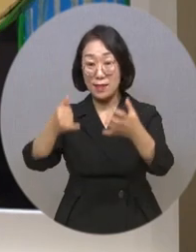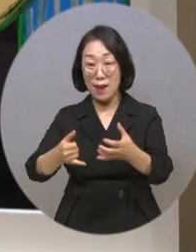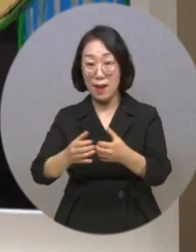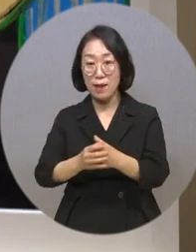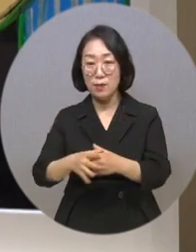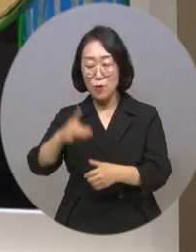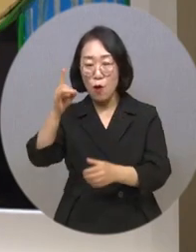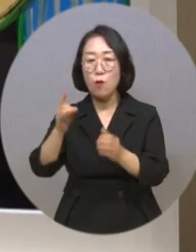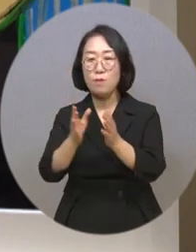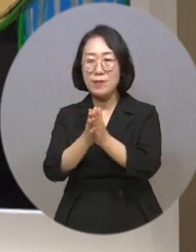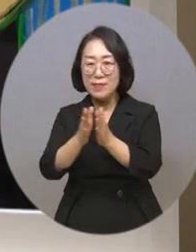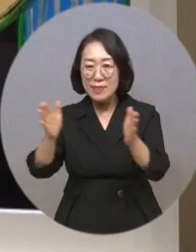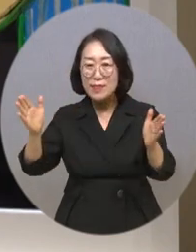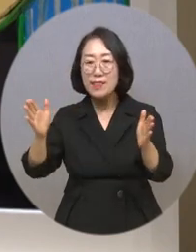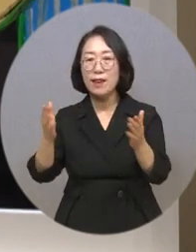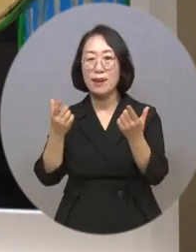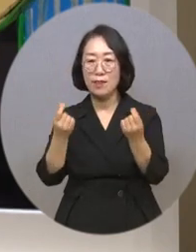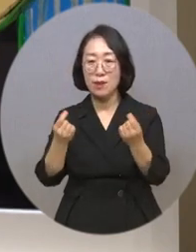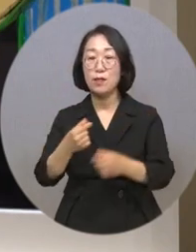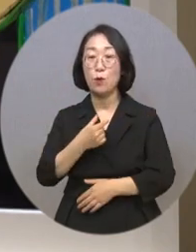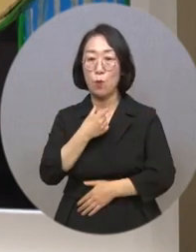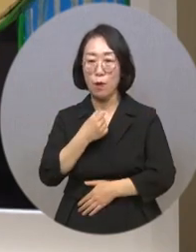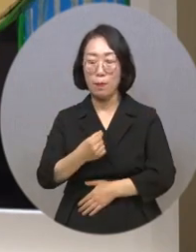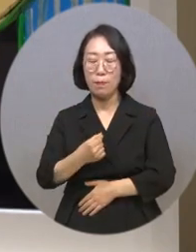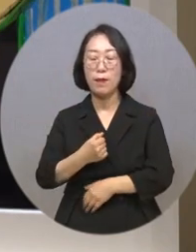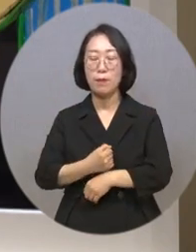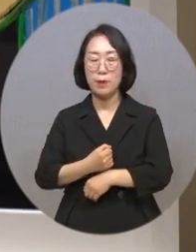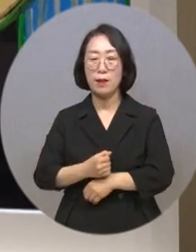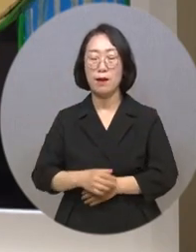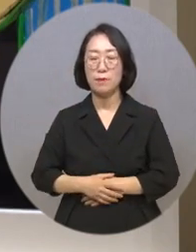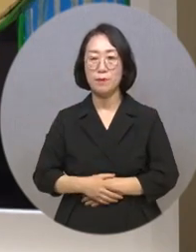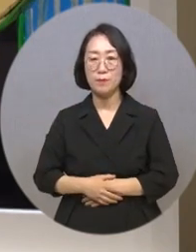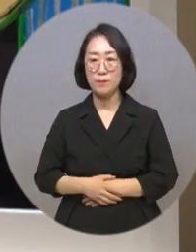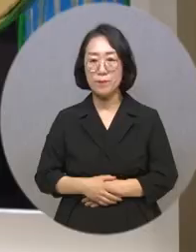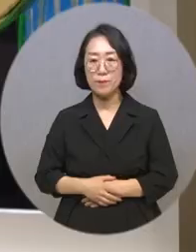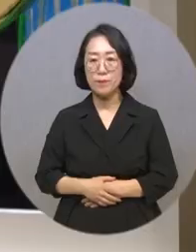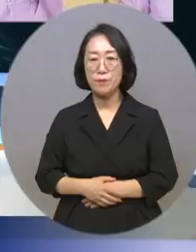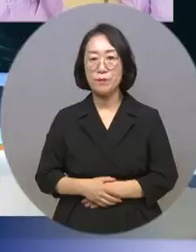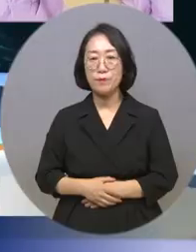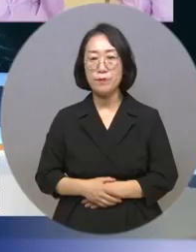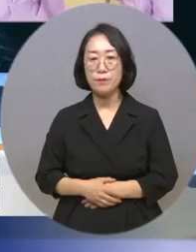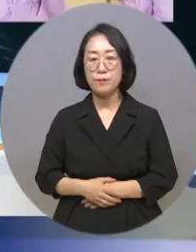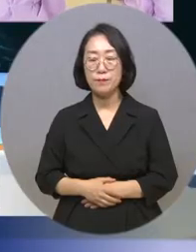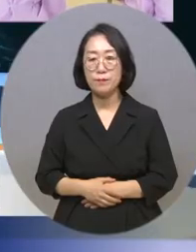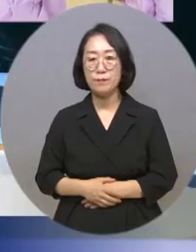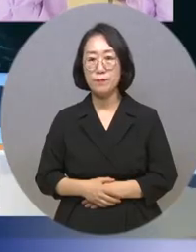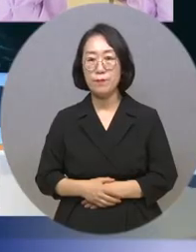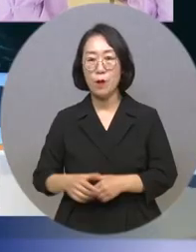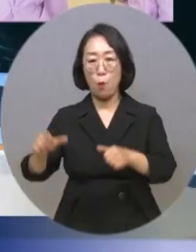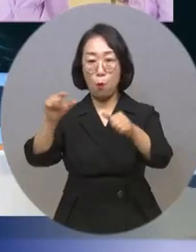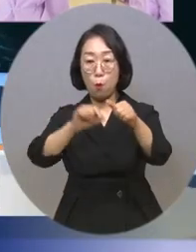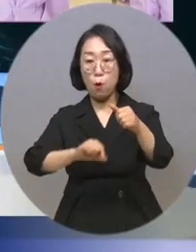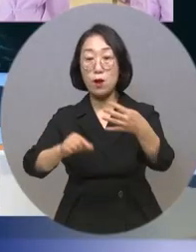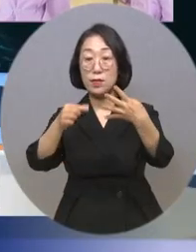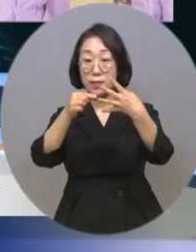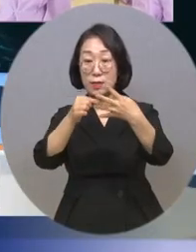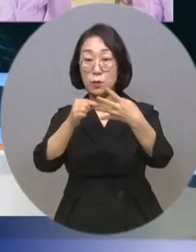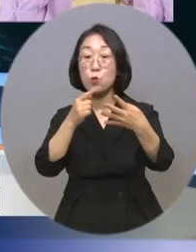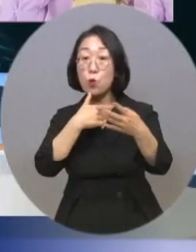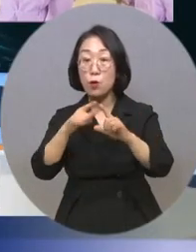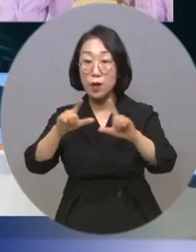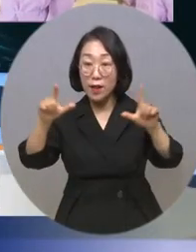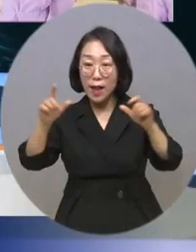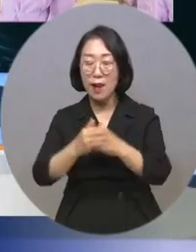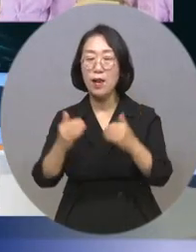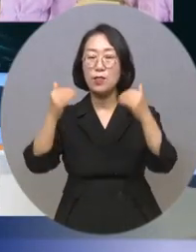밀알이 되기를 기대합니다. 복지TV 전북방송 장유진입니다. 5월 셋째 주 월요일은